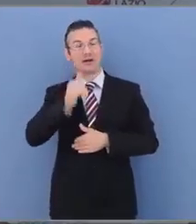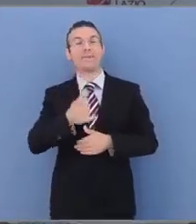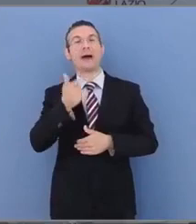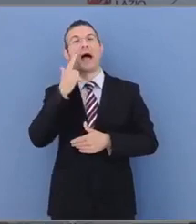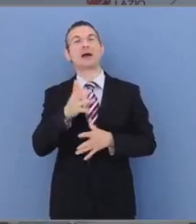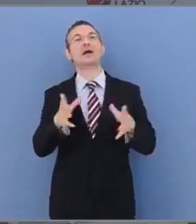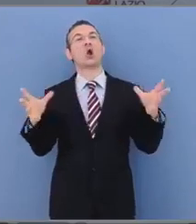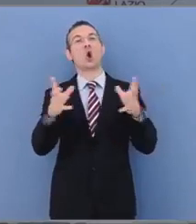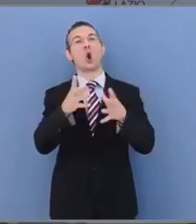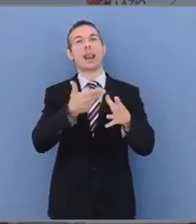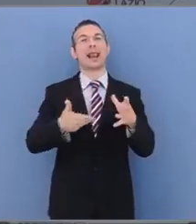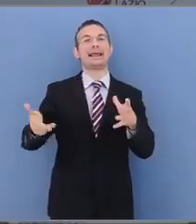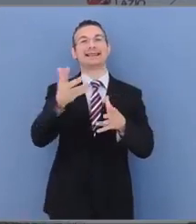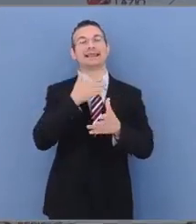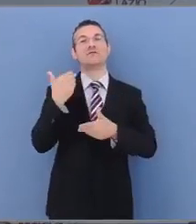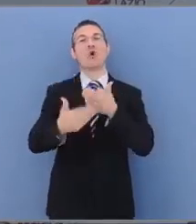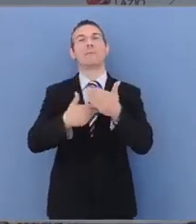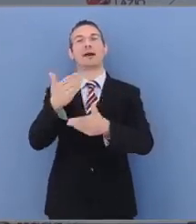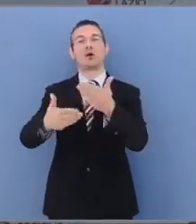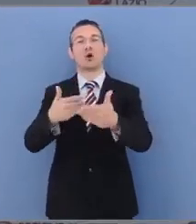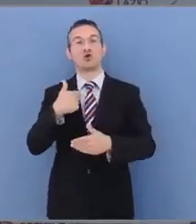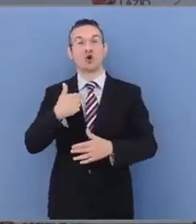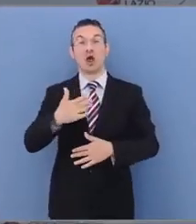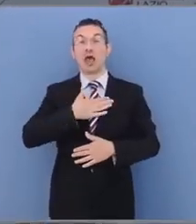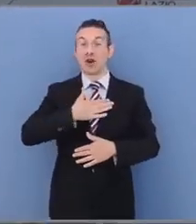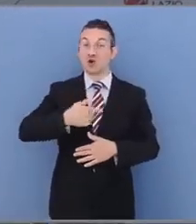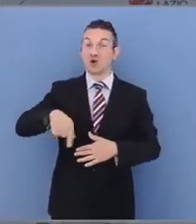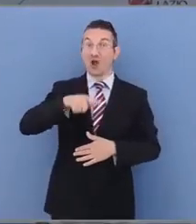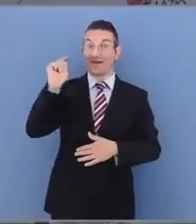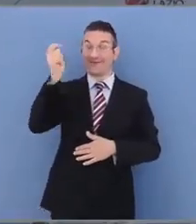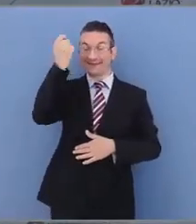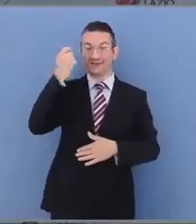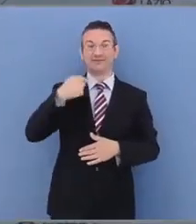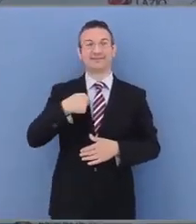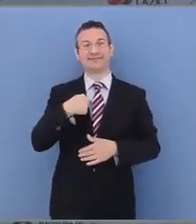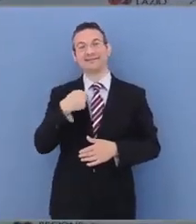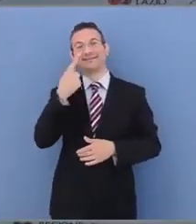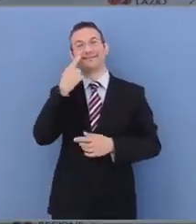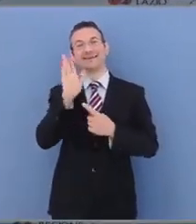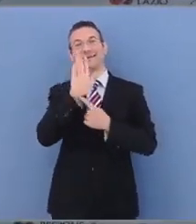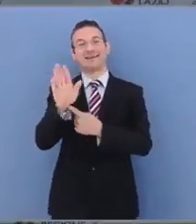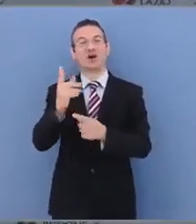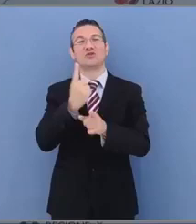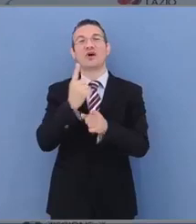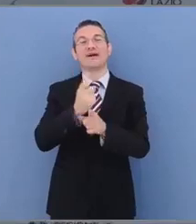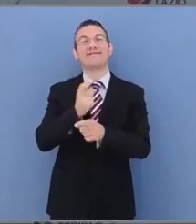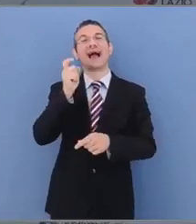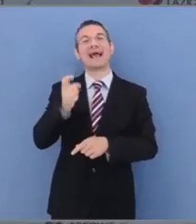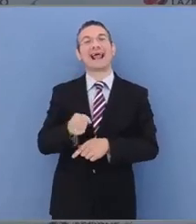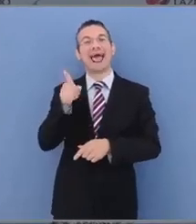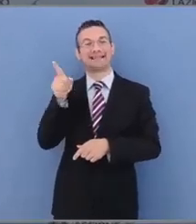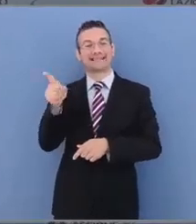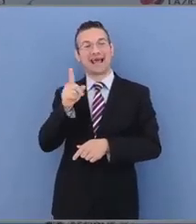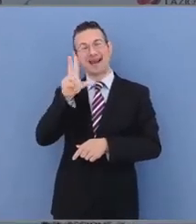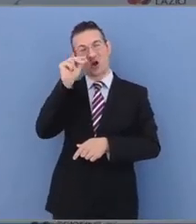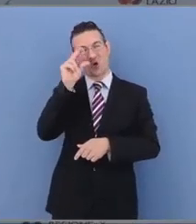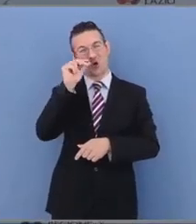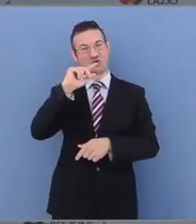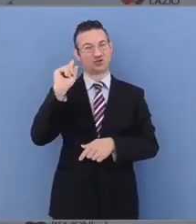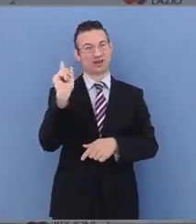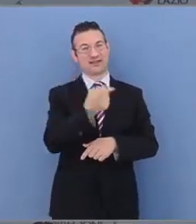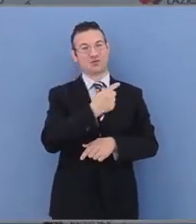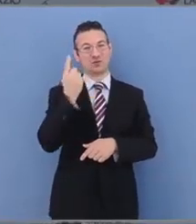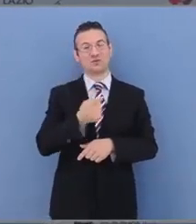È il noi che vince. Io sono un portavoce. Oggi la presentazione la doveva fare Graziana, che la conoscete tutti quanti, che per fortuna